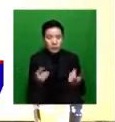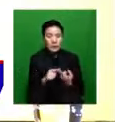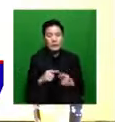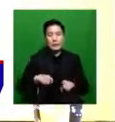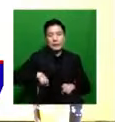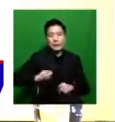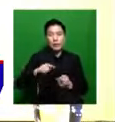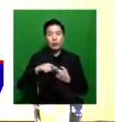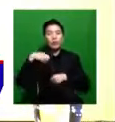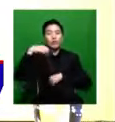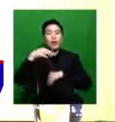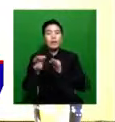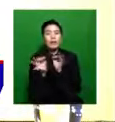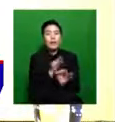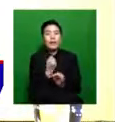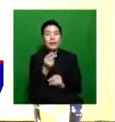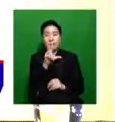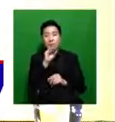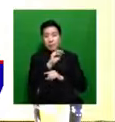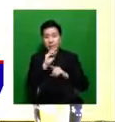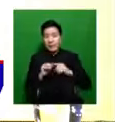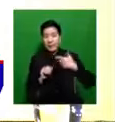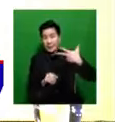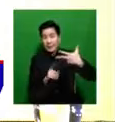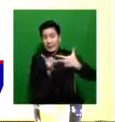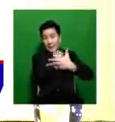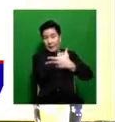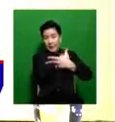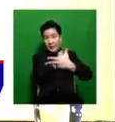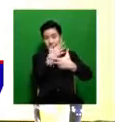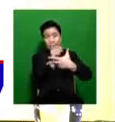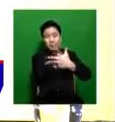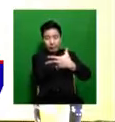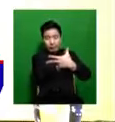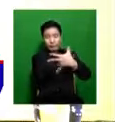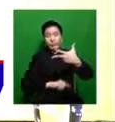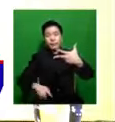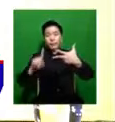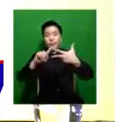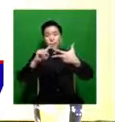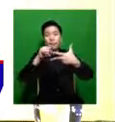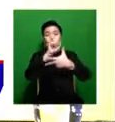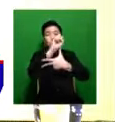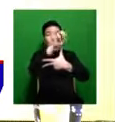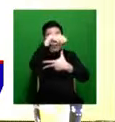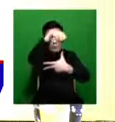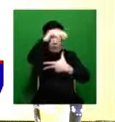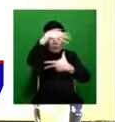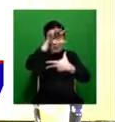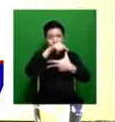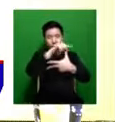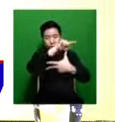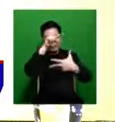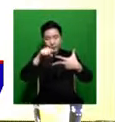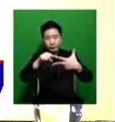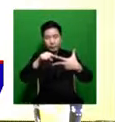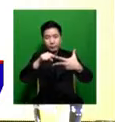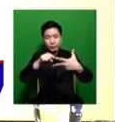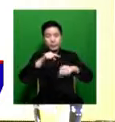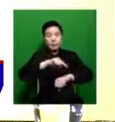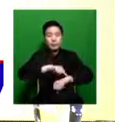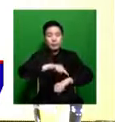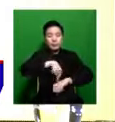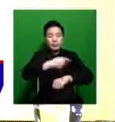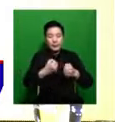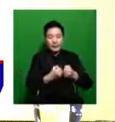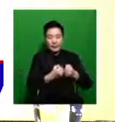ไฟฟ้าในครั้งนี้อันนี้อันที่1คือลดค่าไฟร้อยละ3อันที่2ในเรื่องของค่าไฟก็คือมาตรการที่2ขยายระยะเวลา